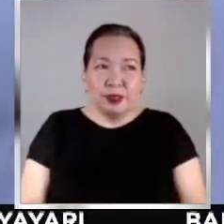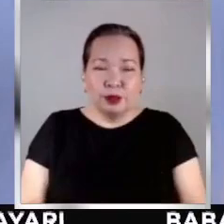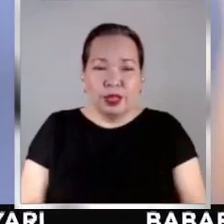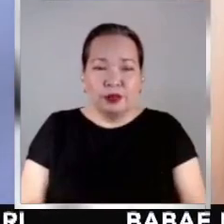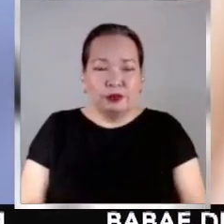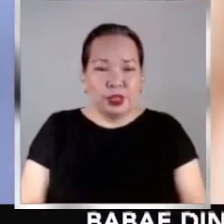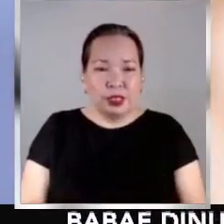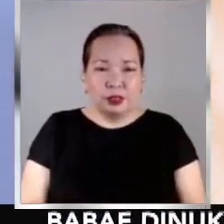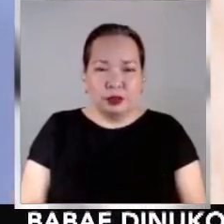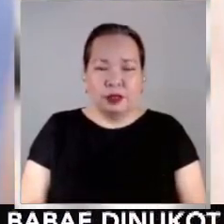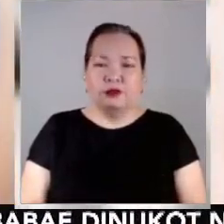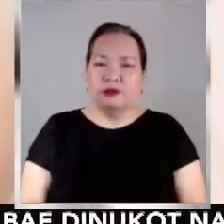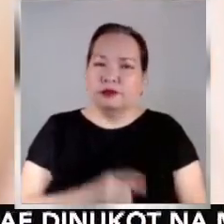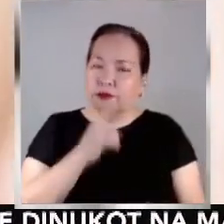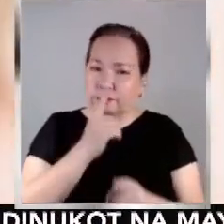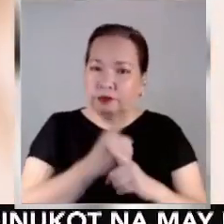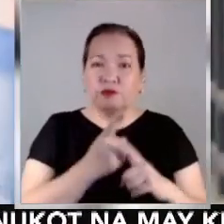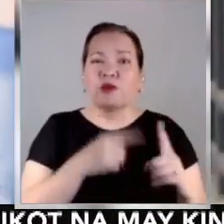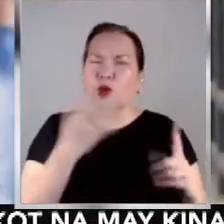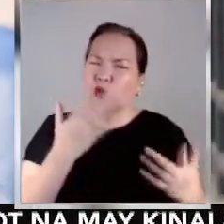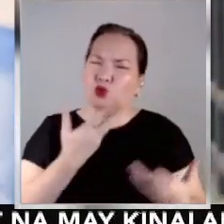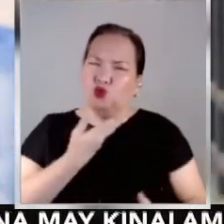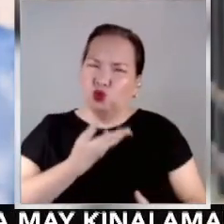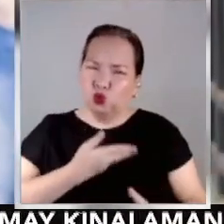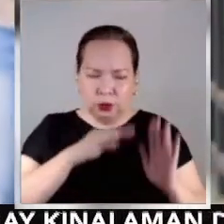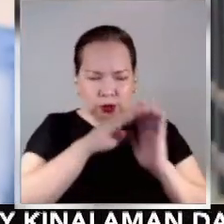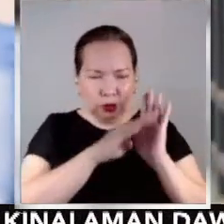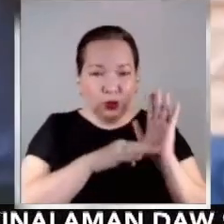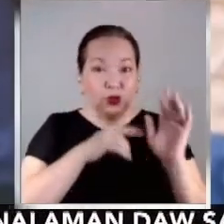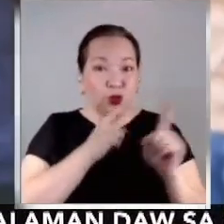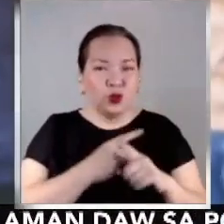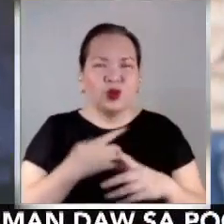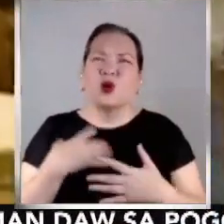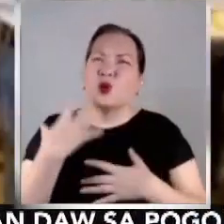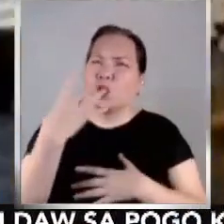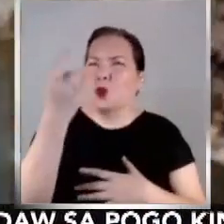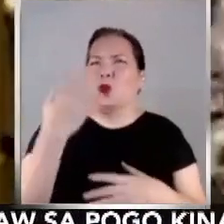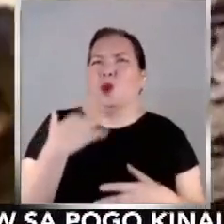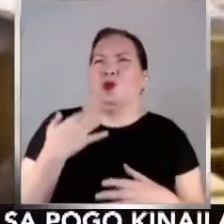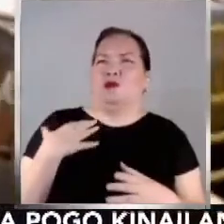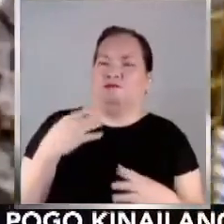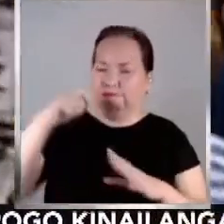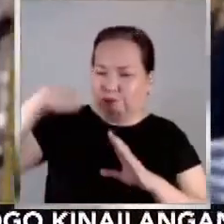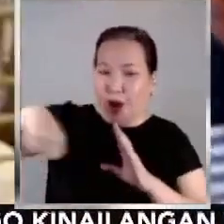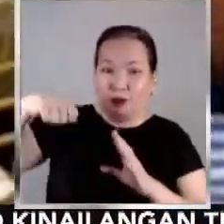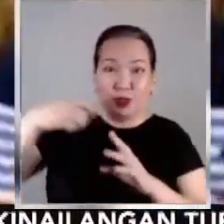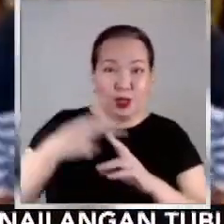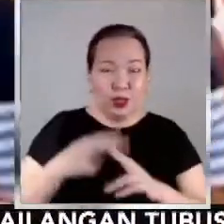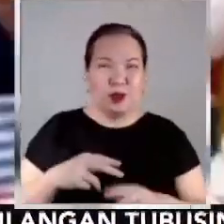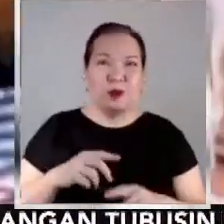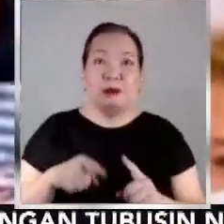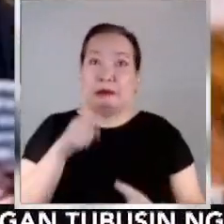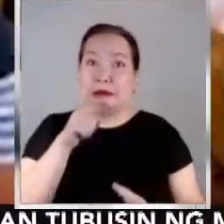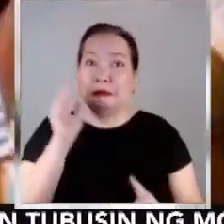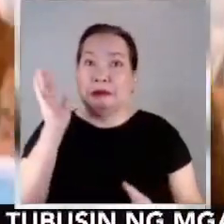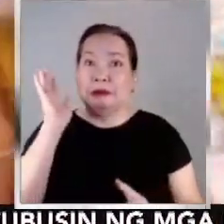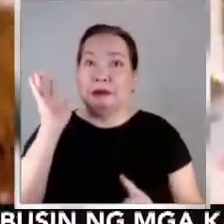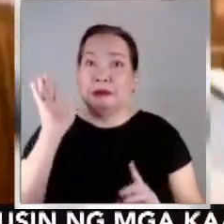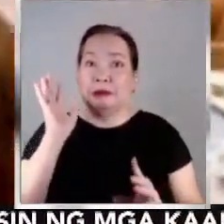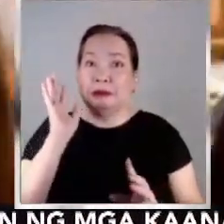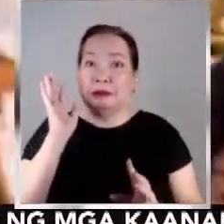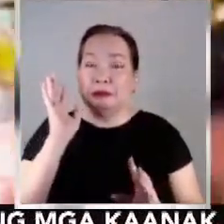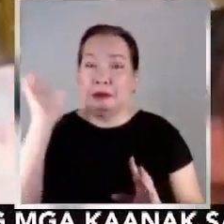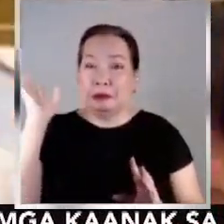Tiyak na sa wishlist ng lahat ngayong Christmas party season, ang mabunot sa mga paraffle. Pero sa party na ito, bakit parang hindi lahat excited